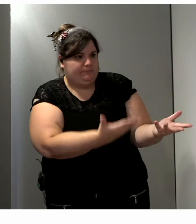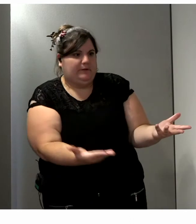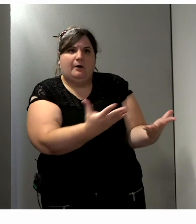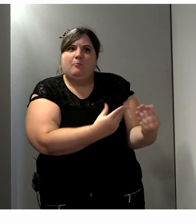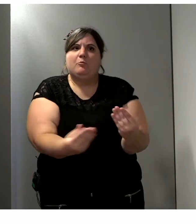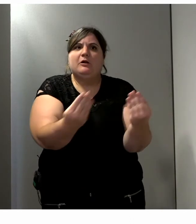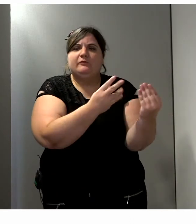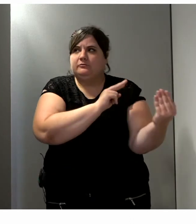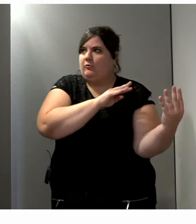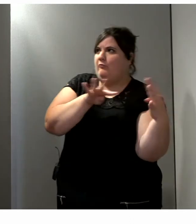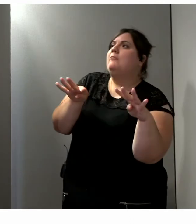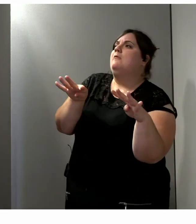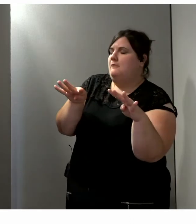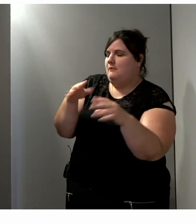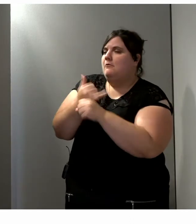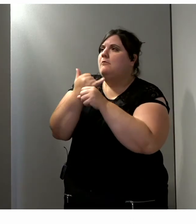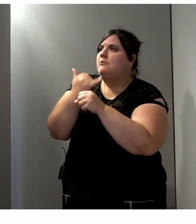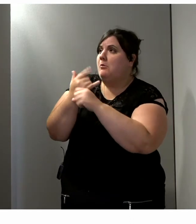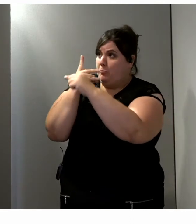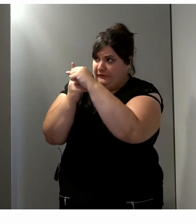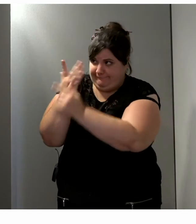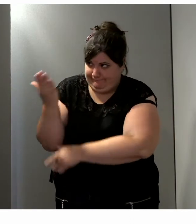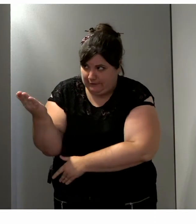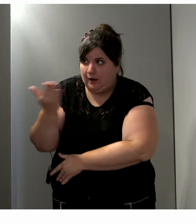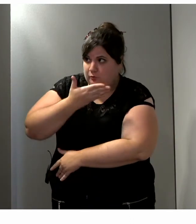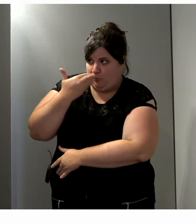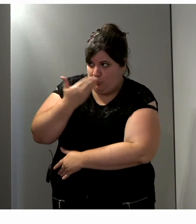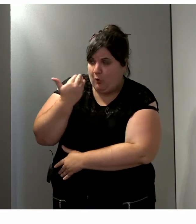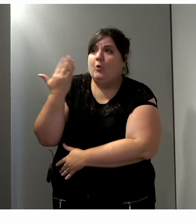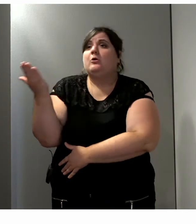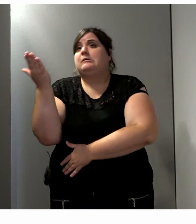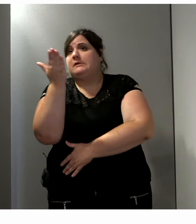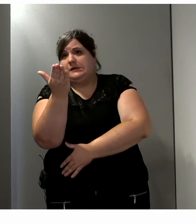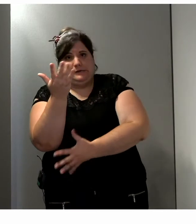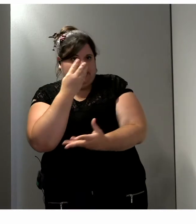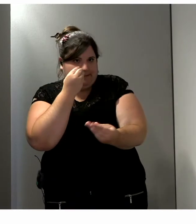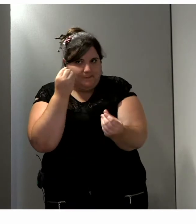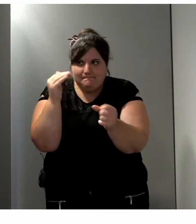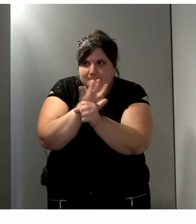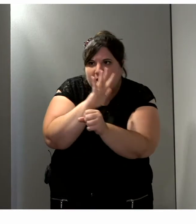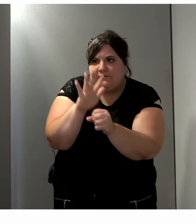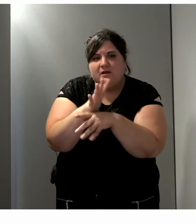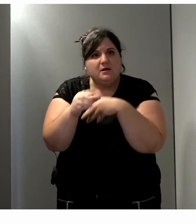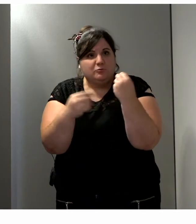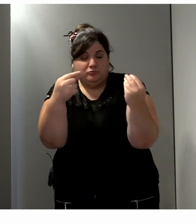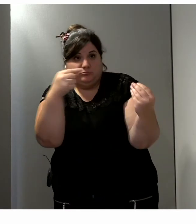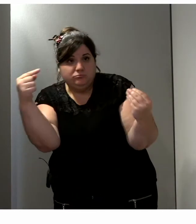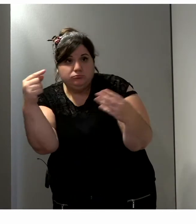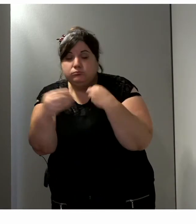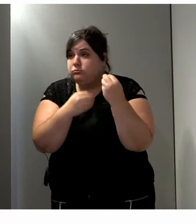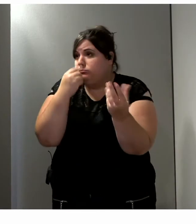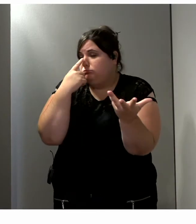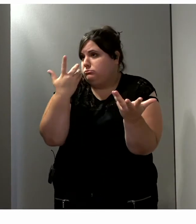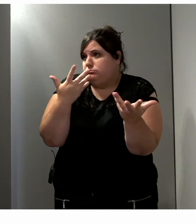fait de bien, faut le dire, et puis aussi souligner les points de faiblesse, les points sur lesquels on n'avance